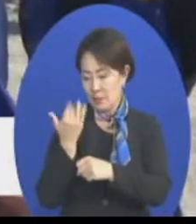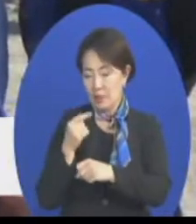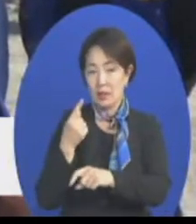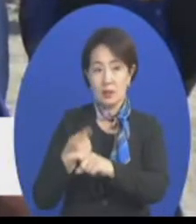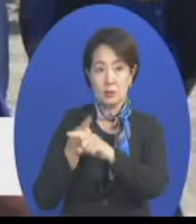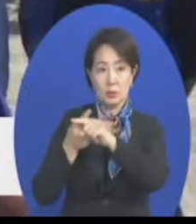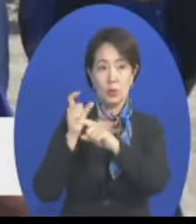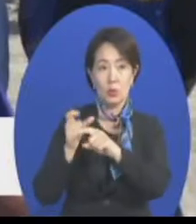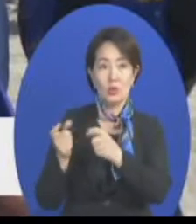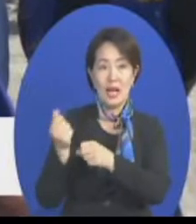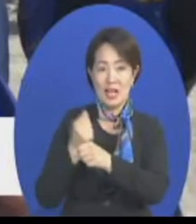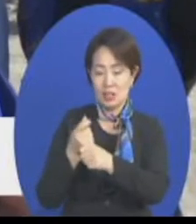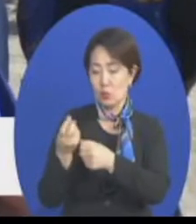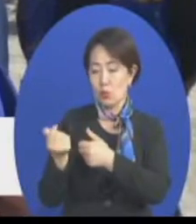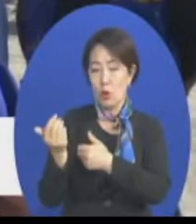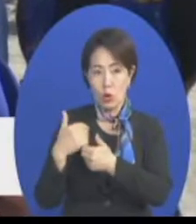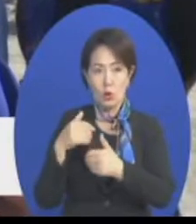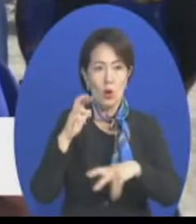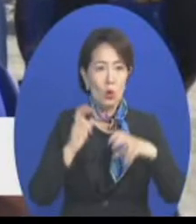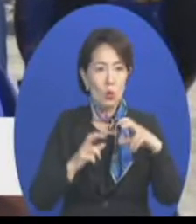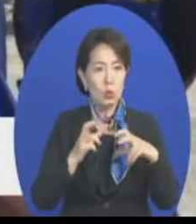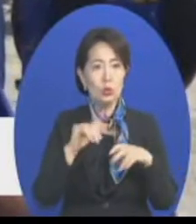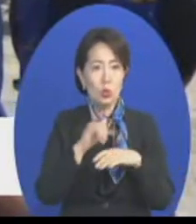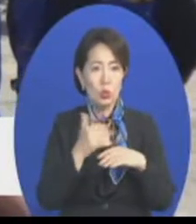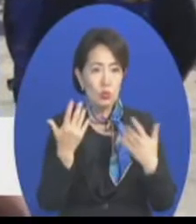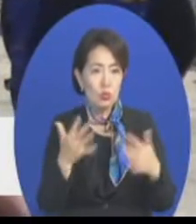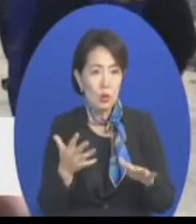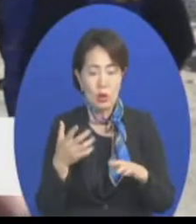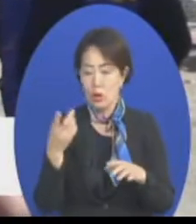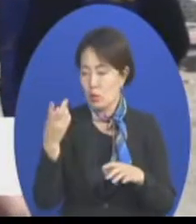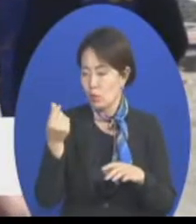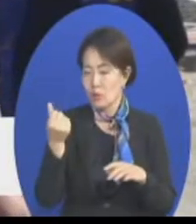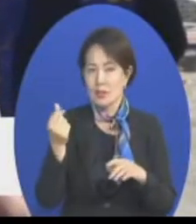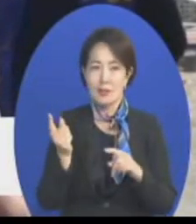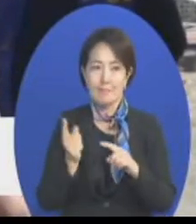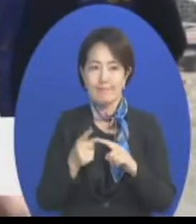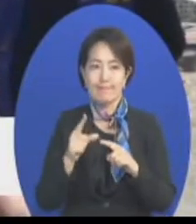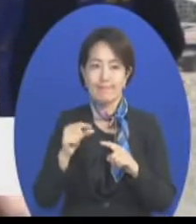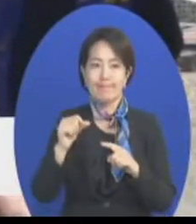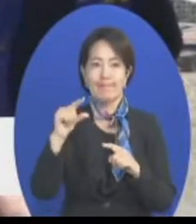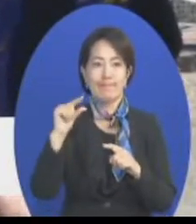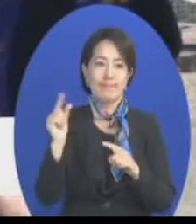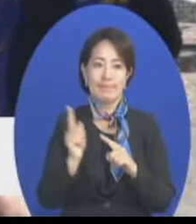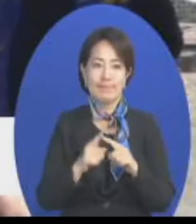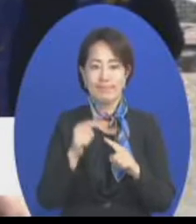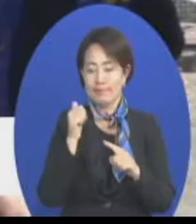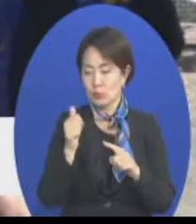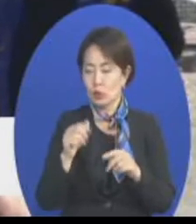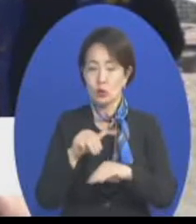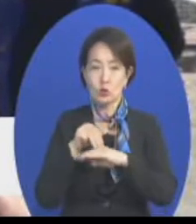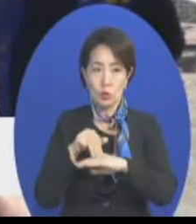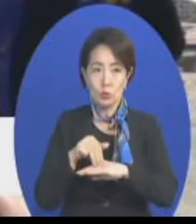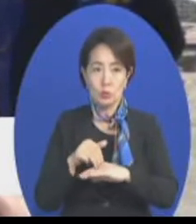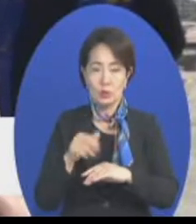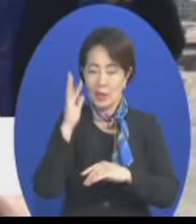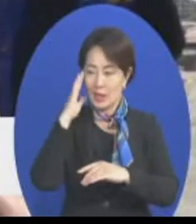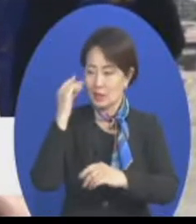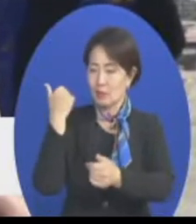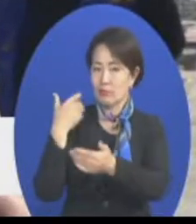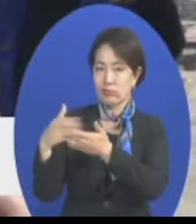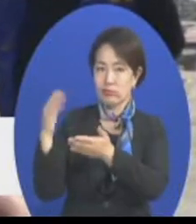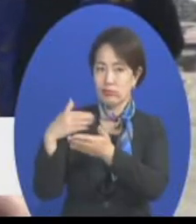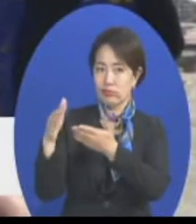Хүмүүс ажилтай болохтой болно. Үйлдвэрлэгч улс болж байж төгрөгийн ханш шангаж доктортой болно. Экспортлогч улс болж